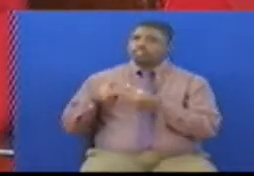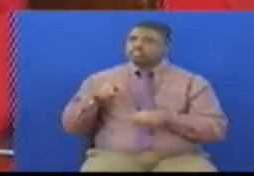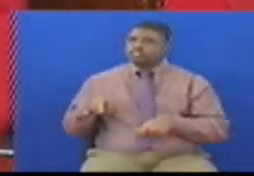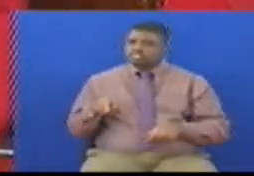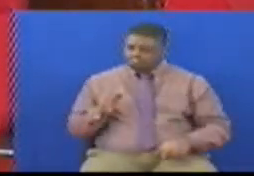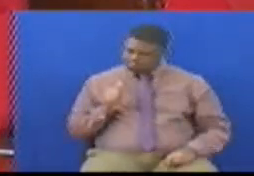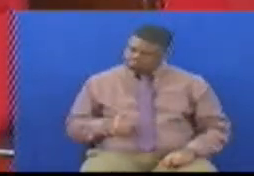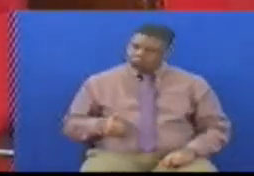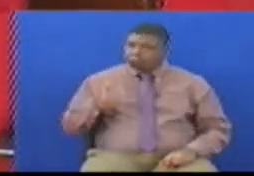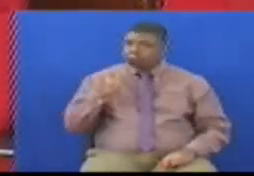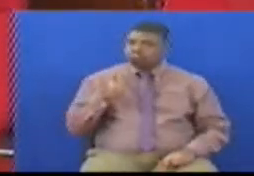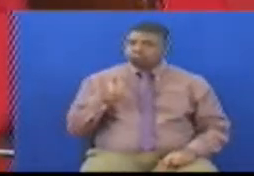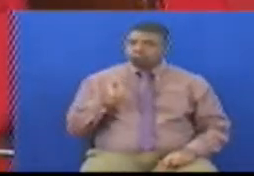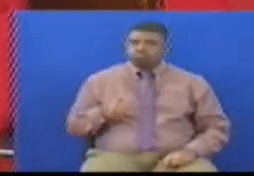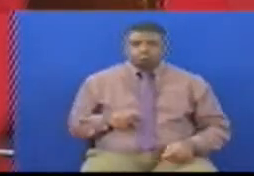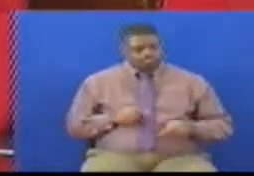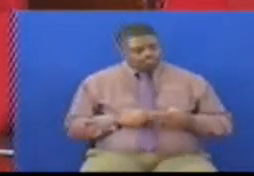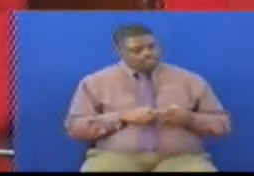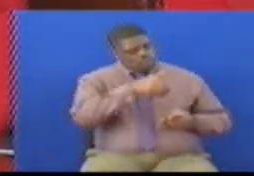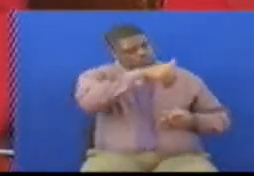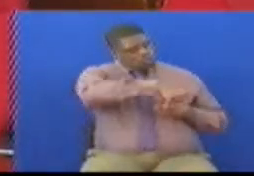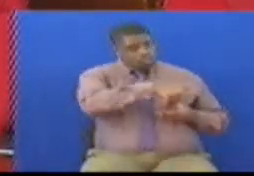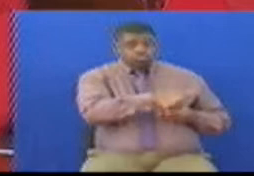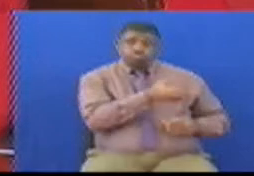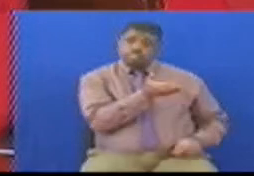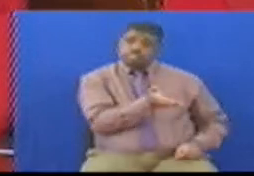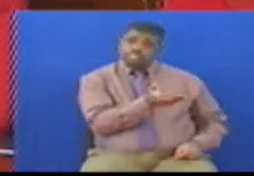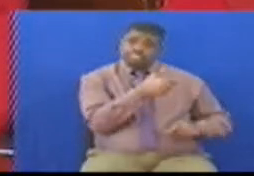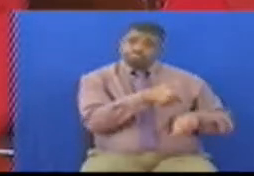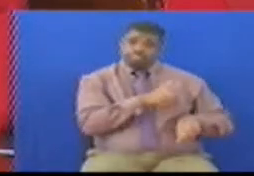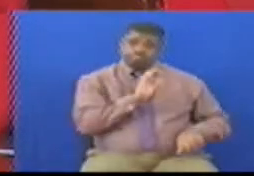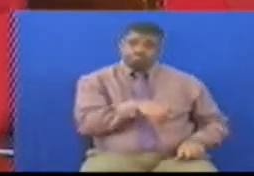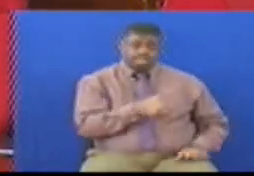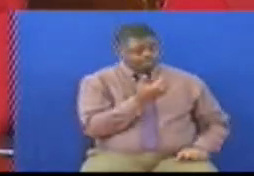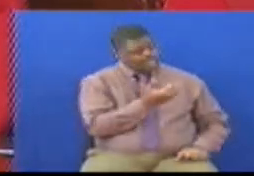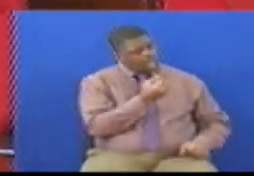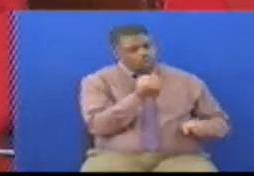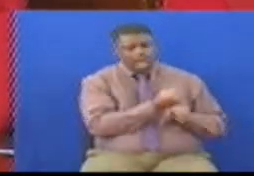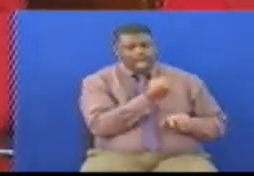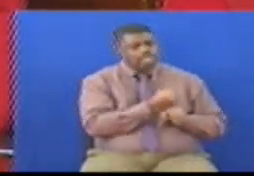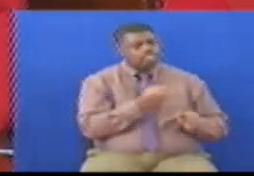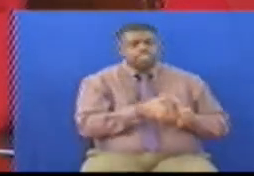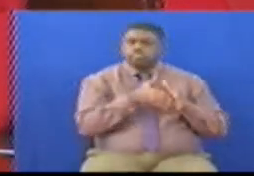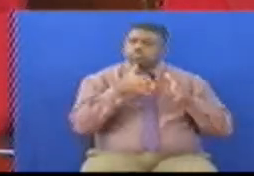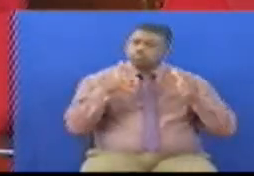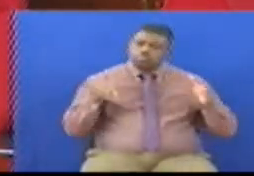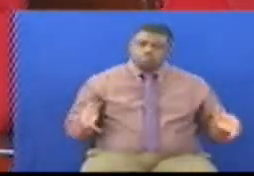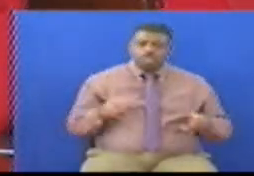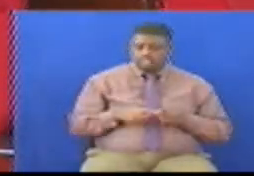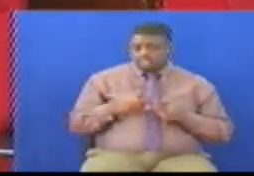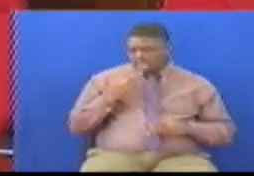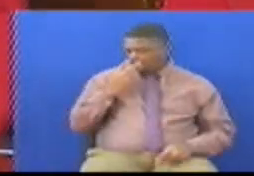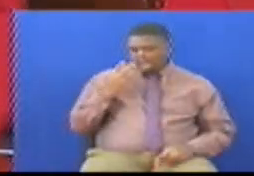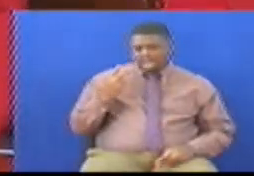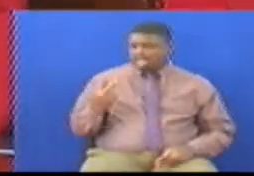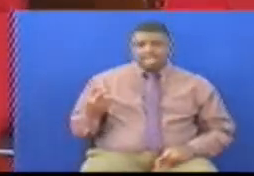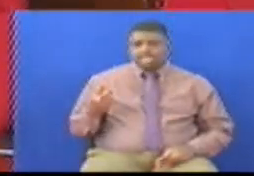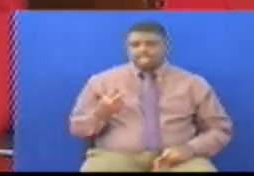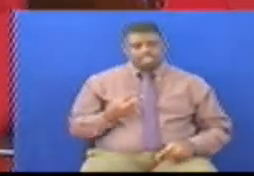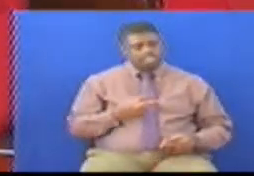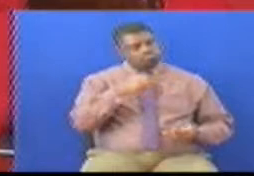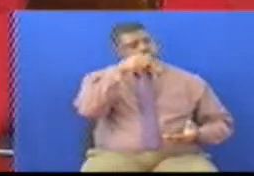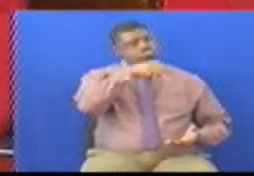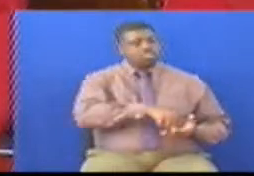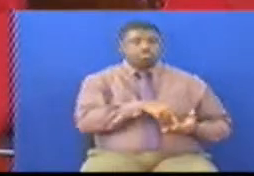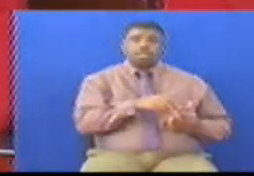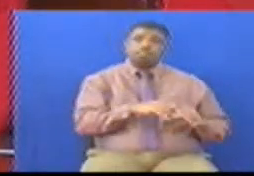uadilifu na weledi mkubwa. Wajumbe hawa kwa kipindi hiki cha miaka 5 wamefanya kazi kubwa bila kuangalia misimamo ya